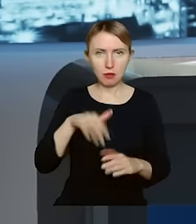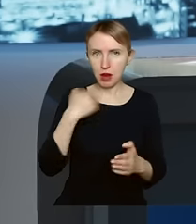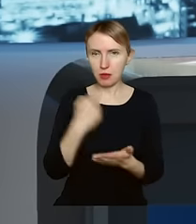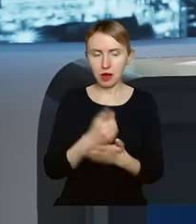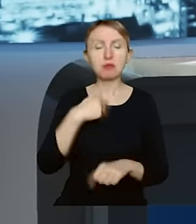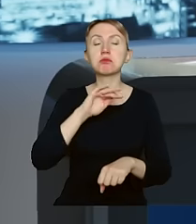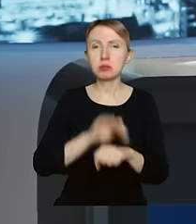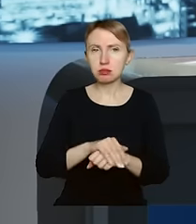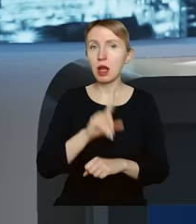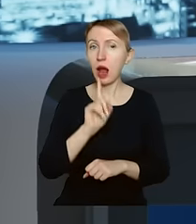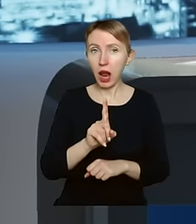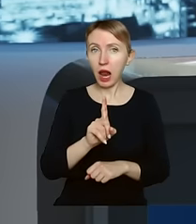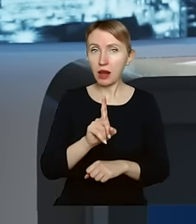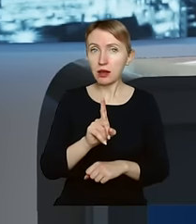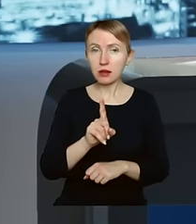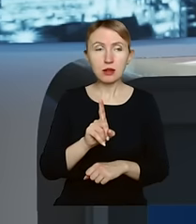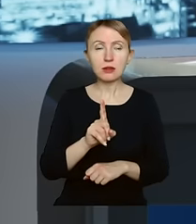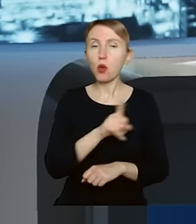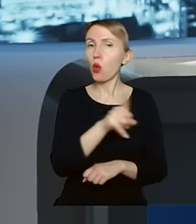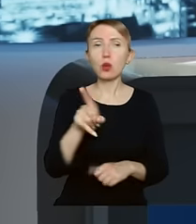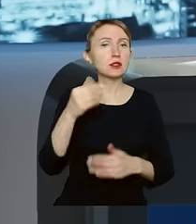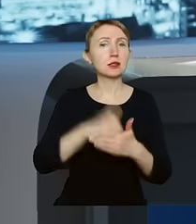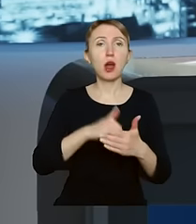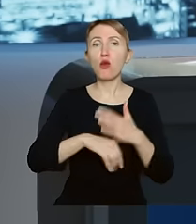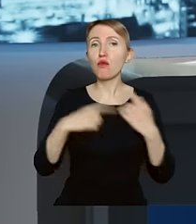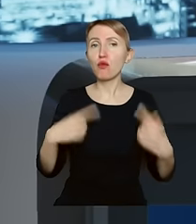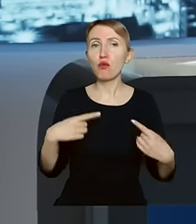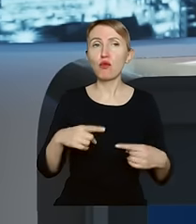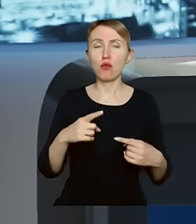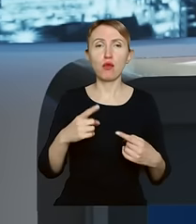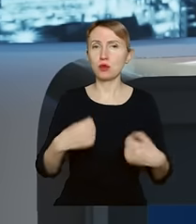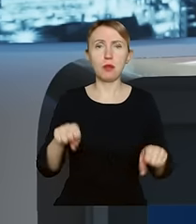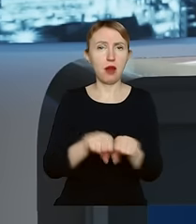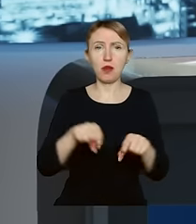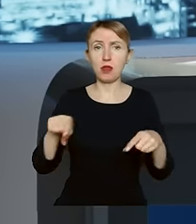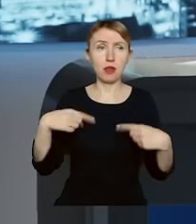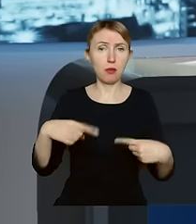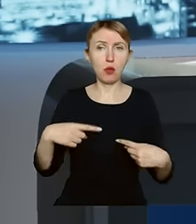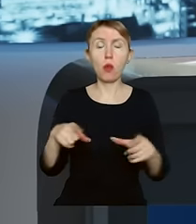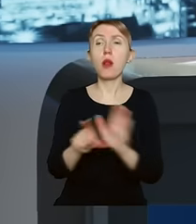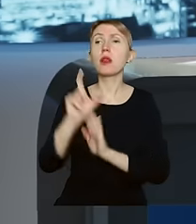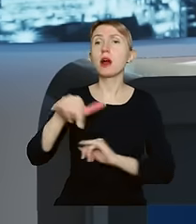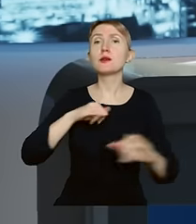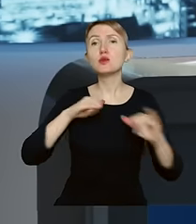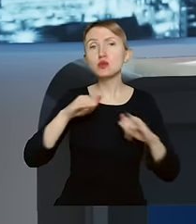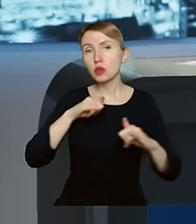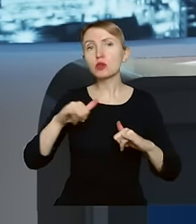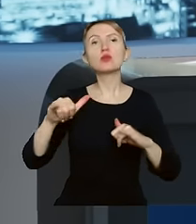popieram, ale po prostu nie zachowali się fair w stosunku do rządu, bo rząd na pewno im więcej